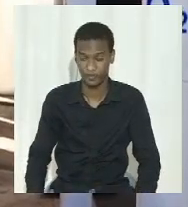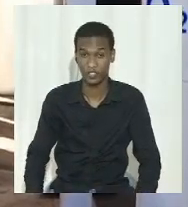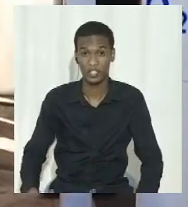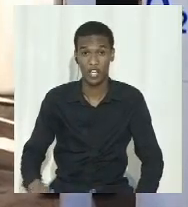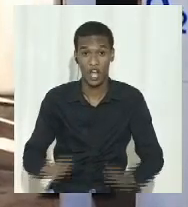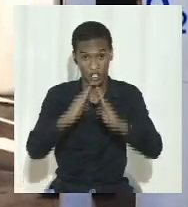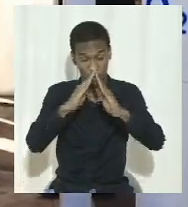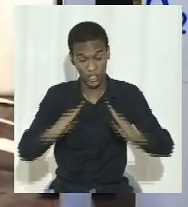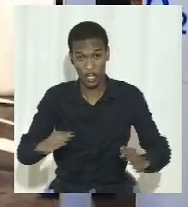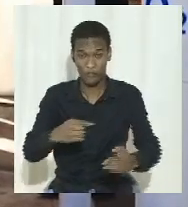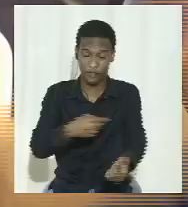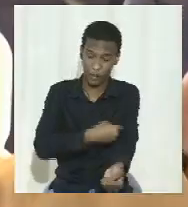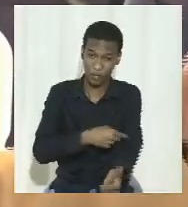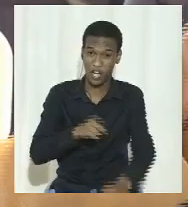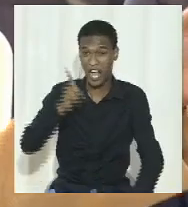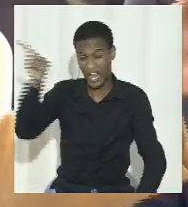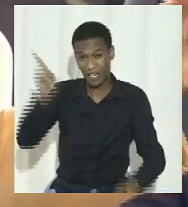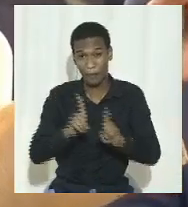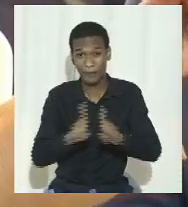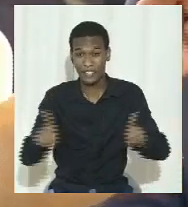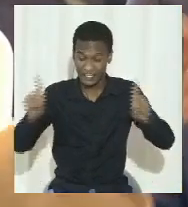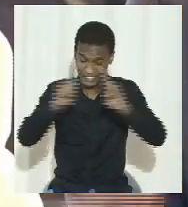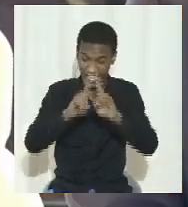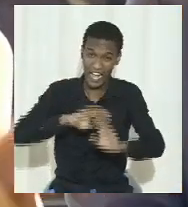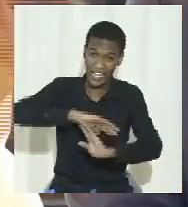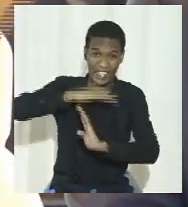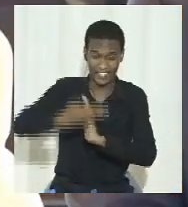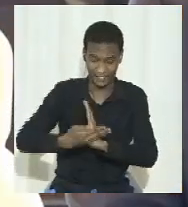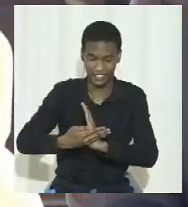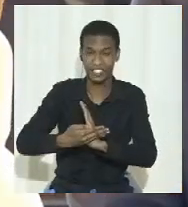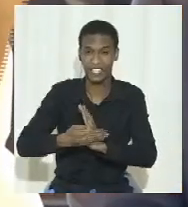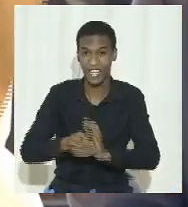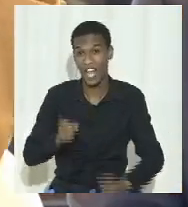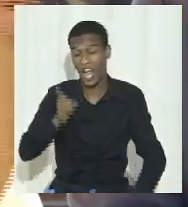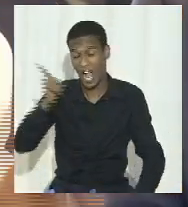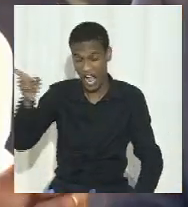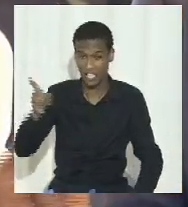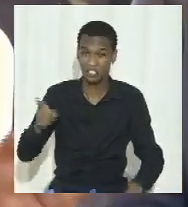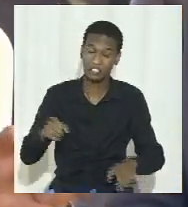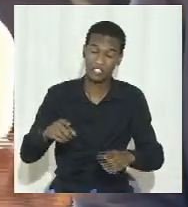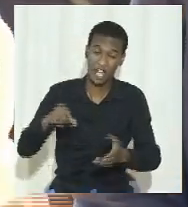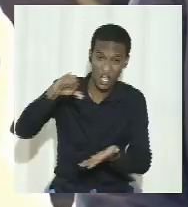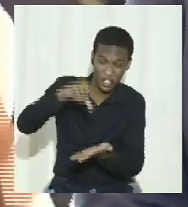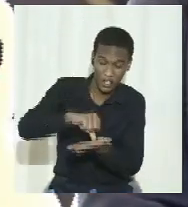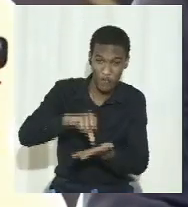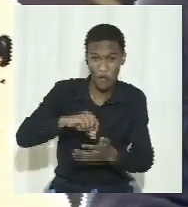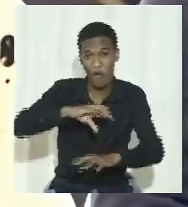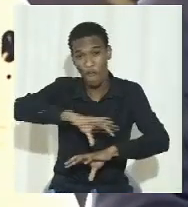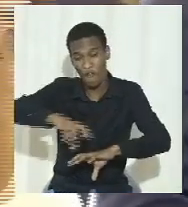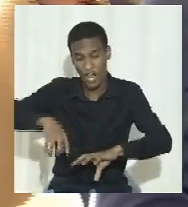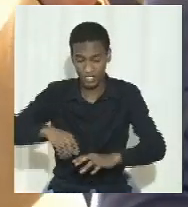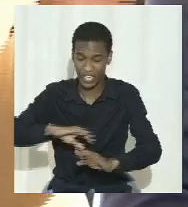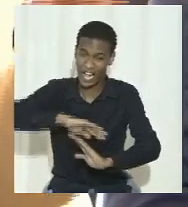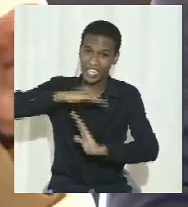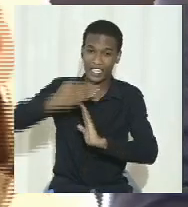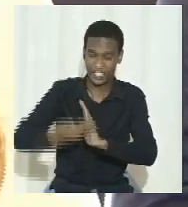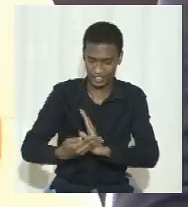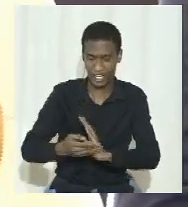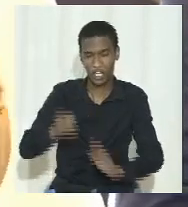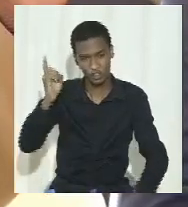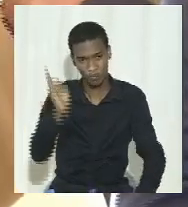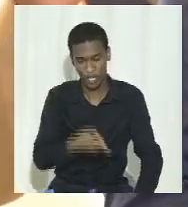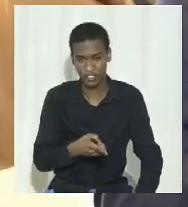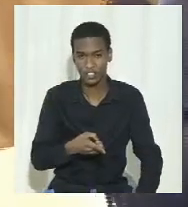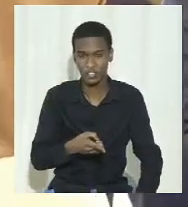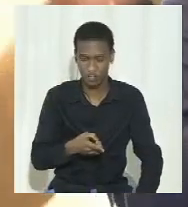hôpitaly any amin'ny distrikta rehetra ny hôpitaly amin'ireny vompartany rehetra dia tsy maintsy omena skanera